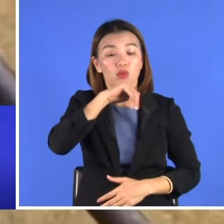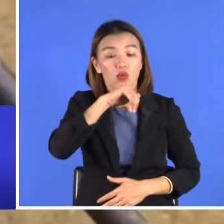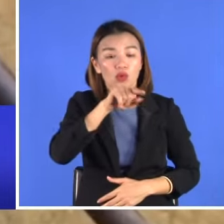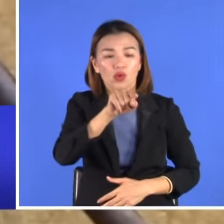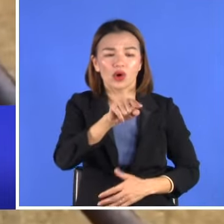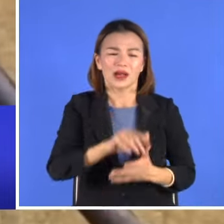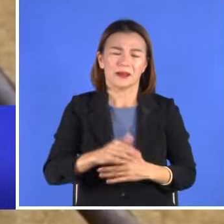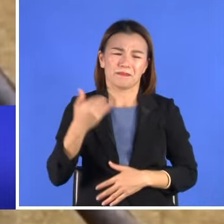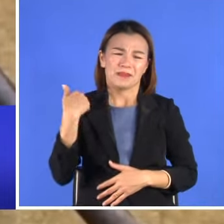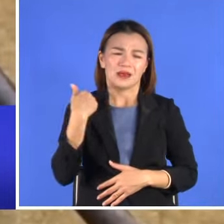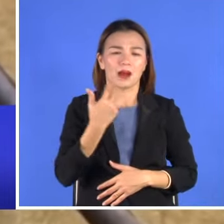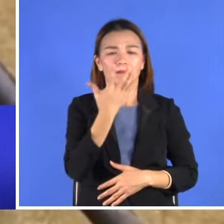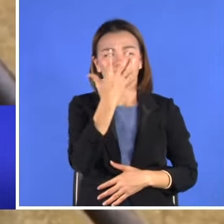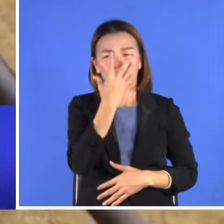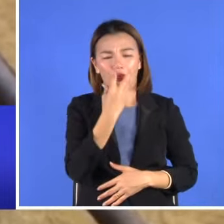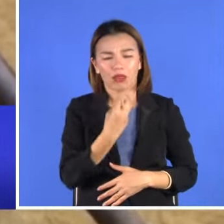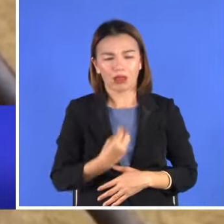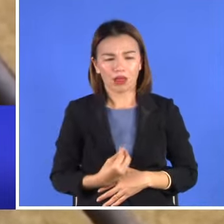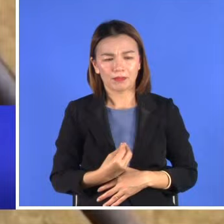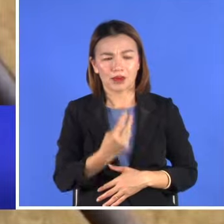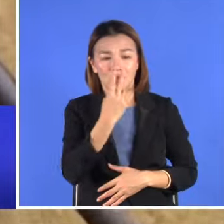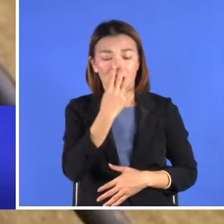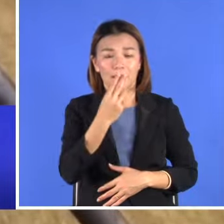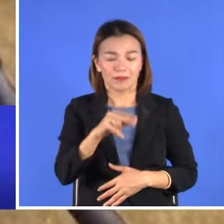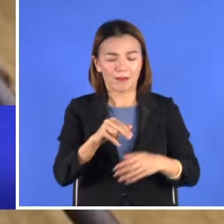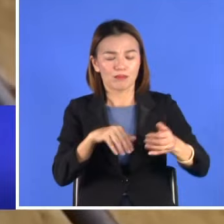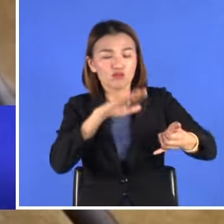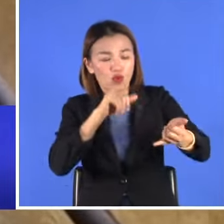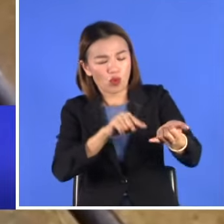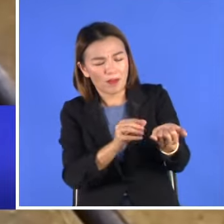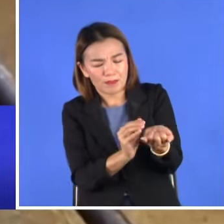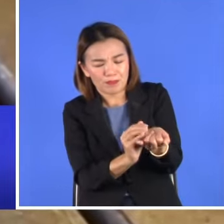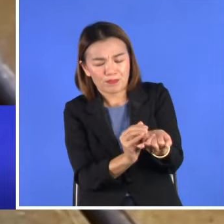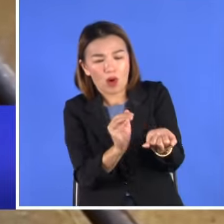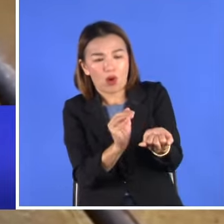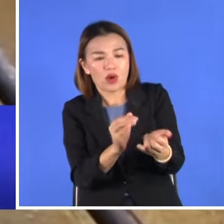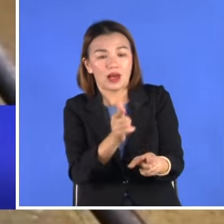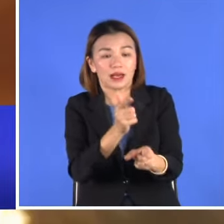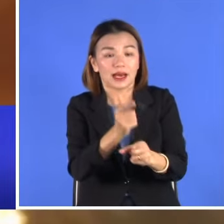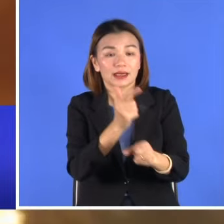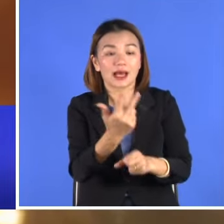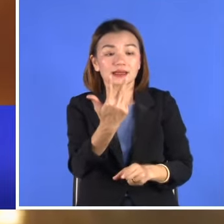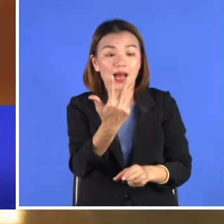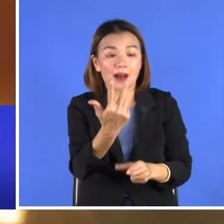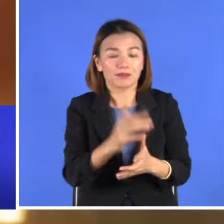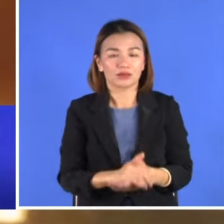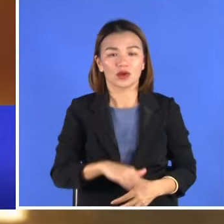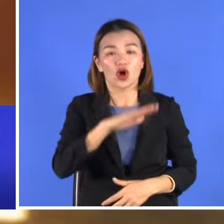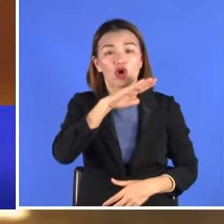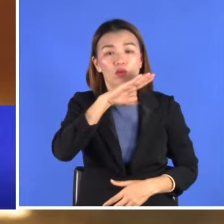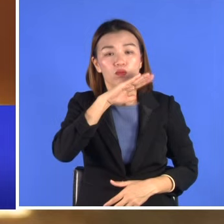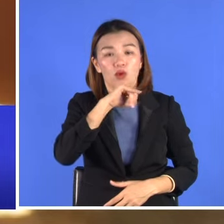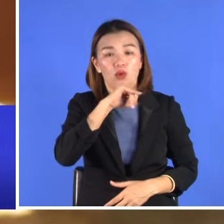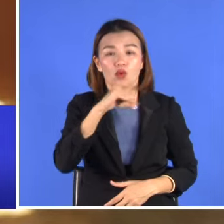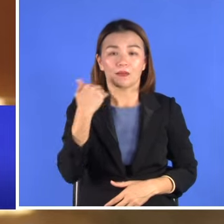รอยบวมแดงคุณก๋องเจ้าของหมูบอกว่าเธอเลี้ยงหมูทั้งหมด 3ตัวหมูที่ถูกกระทำเนี่ยนะเหตุการณ์เนี่ยมันเกิด